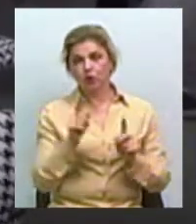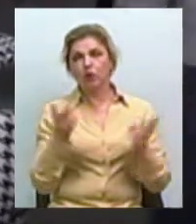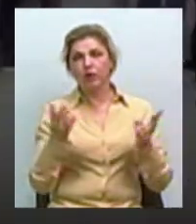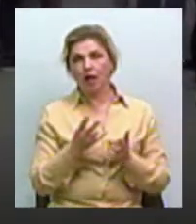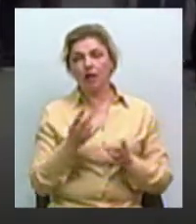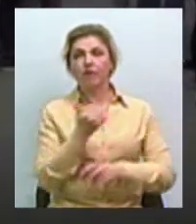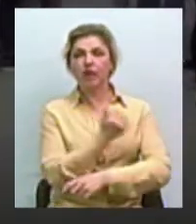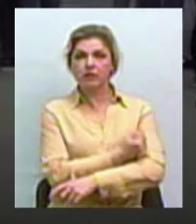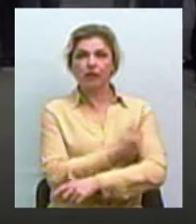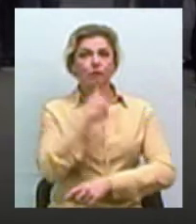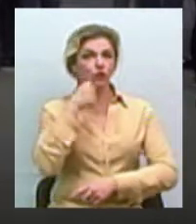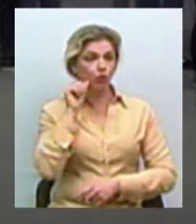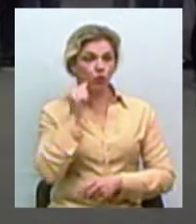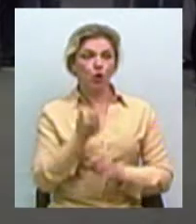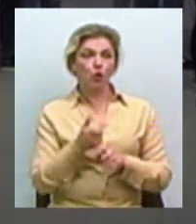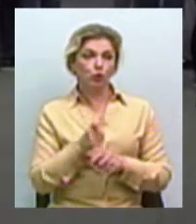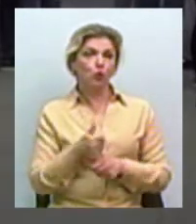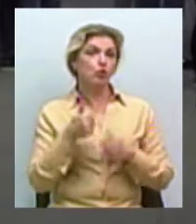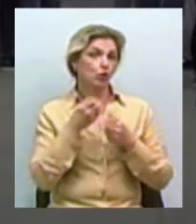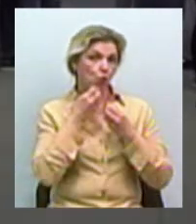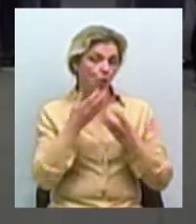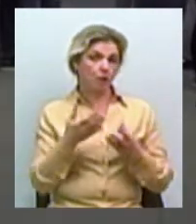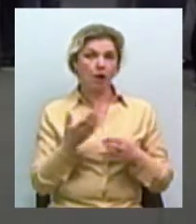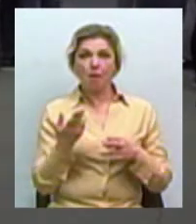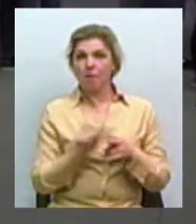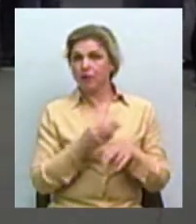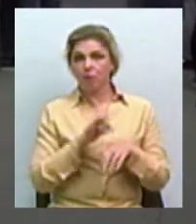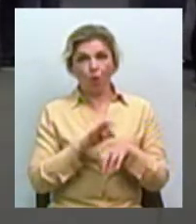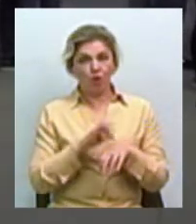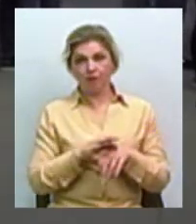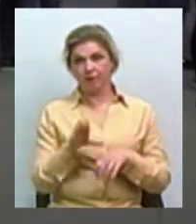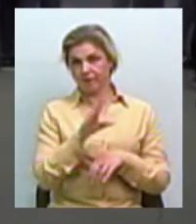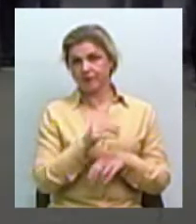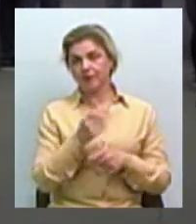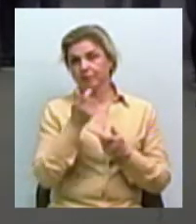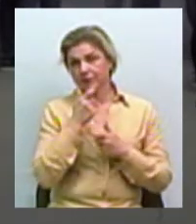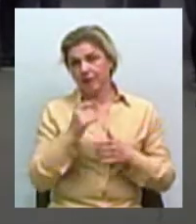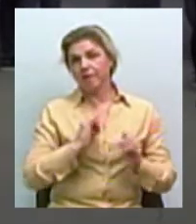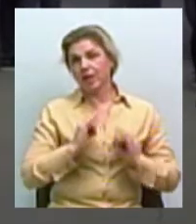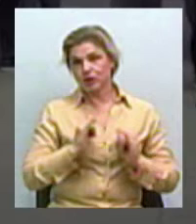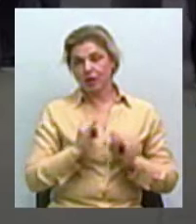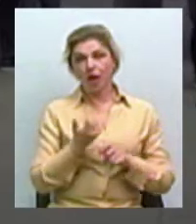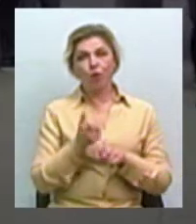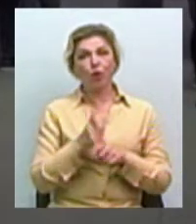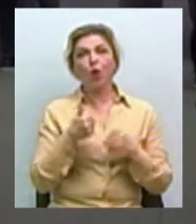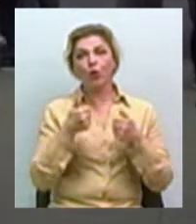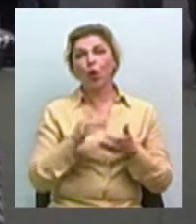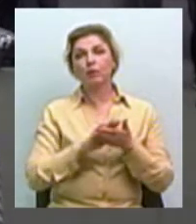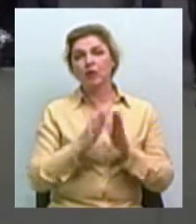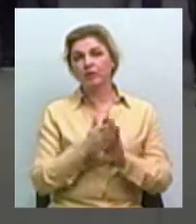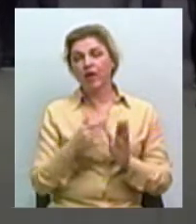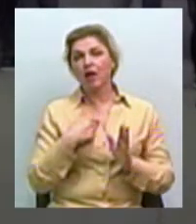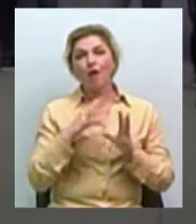вчора. Дуже добре, безболісно, всі дуже привітні. Була хороша атмосфера, я взагалі не переживала